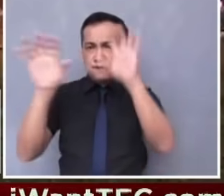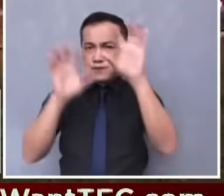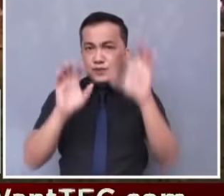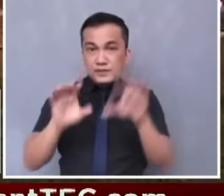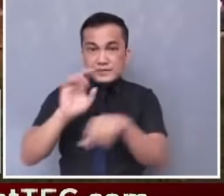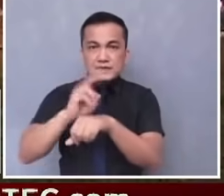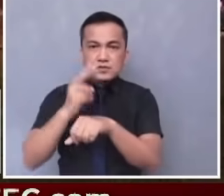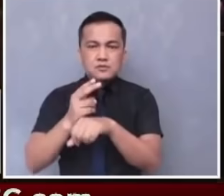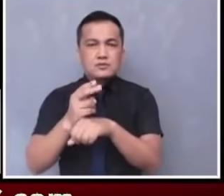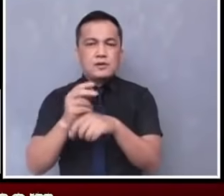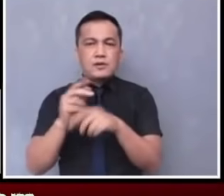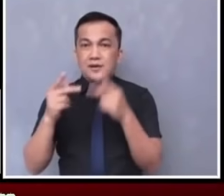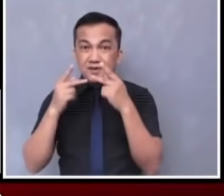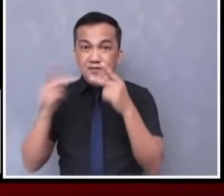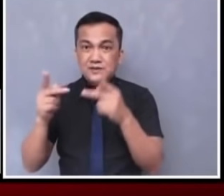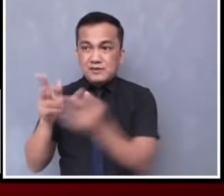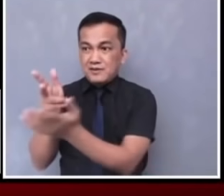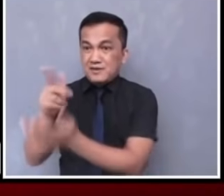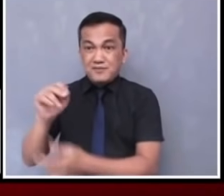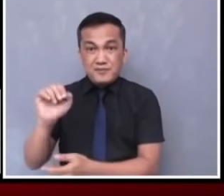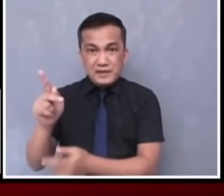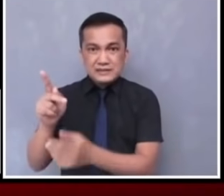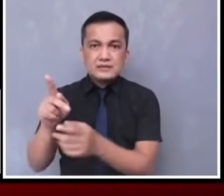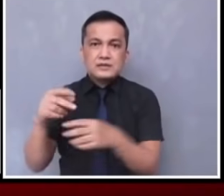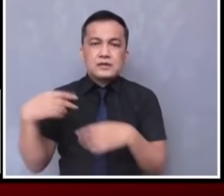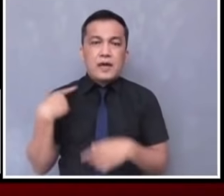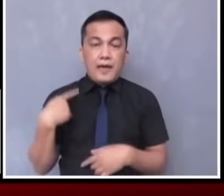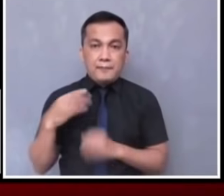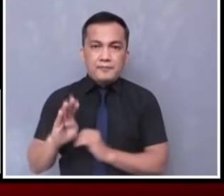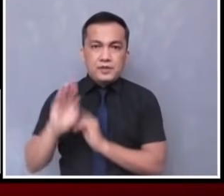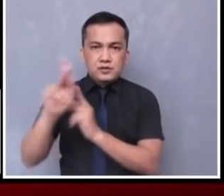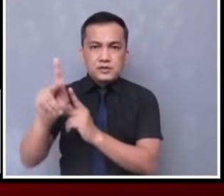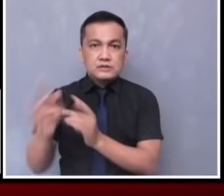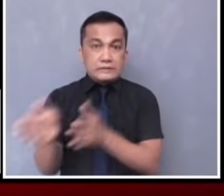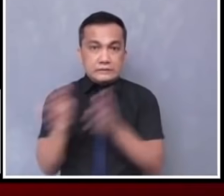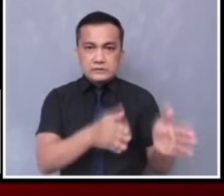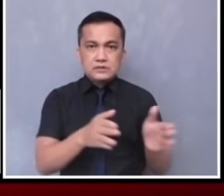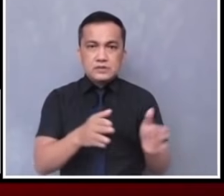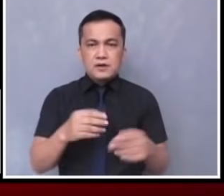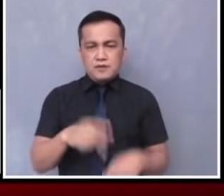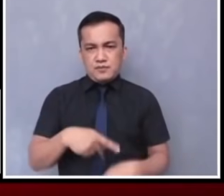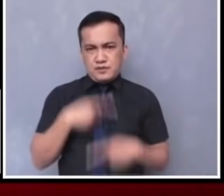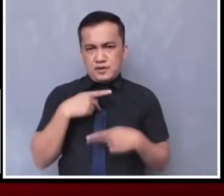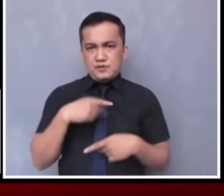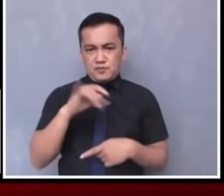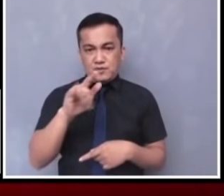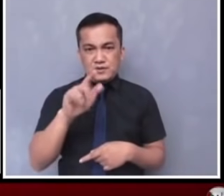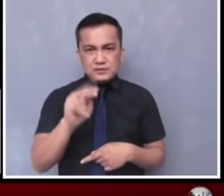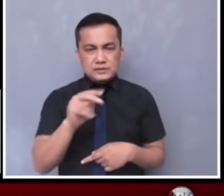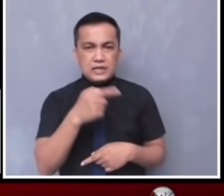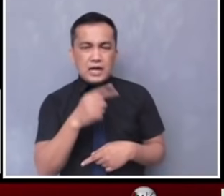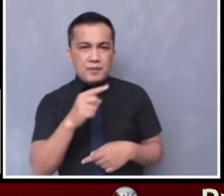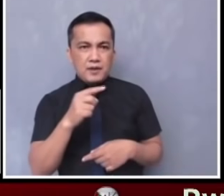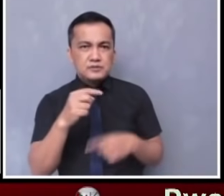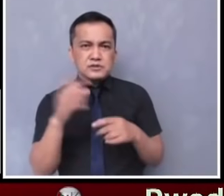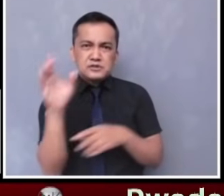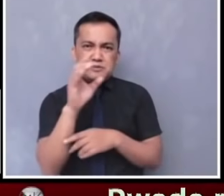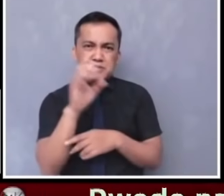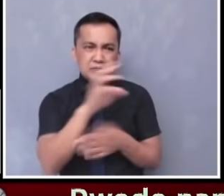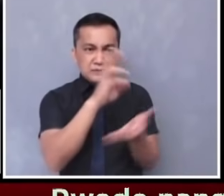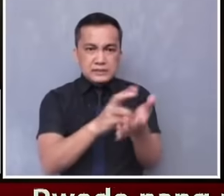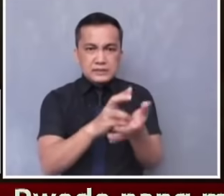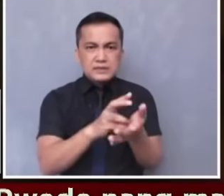mga pampublikong parke. Sa Bukidnon, proud si Bayan Patroller Gerald Poblacion sa mga Christmas decor sa kanilang lugar sa bayan